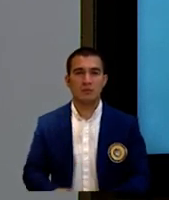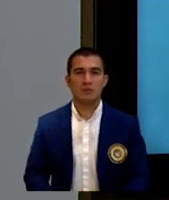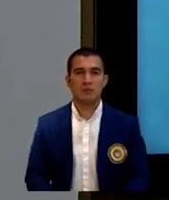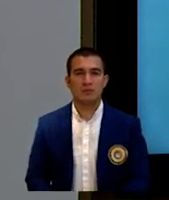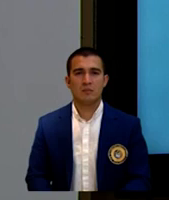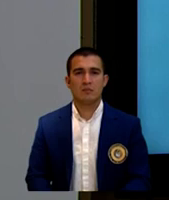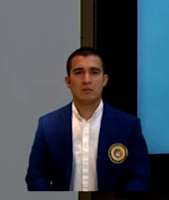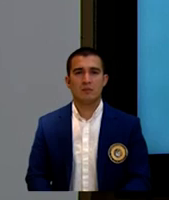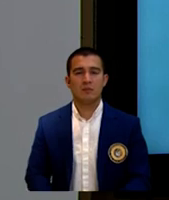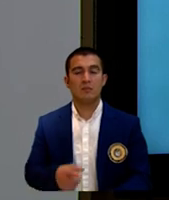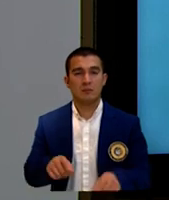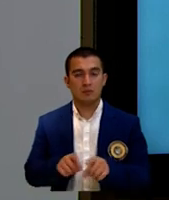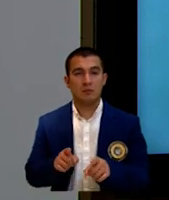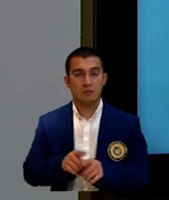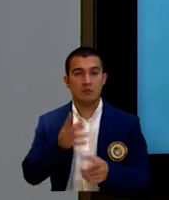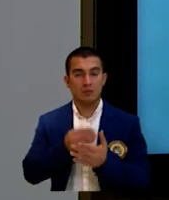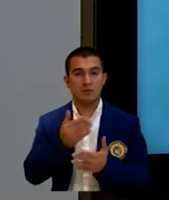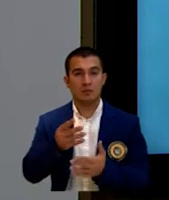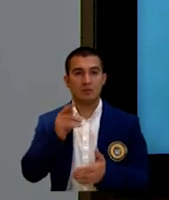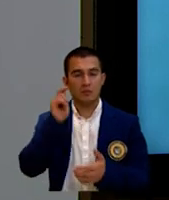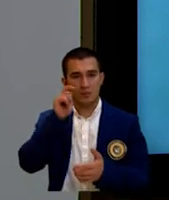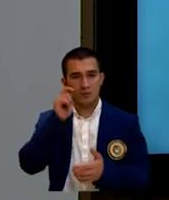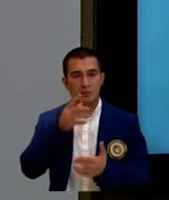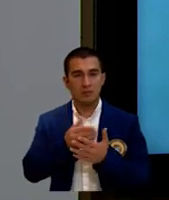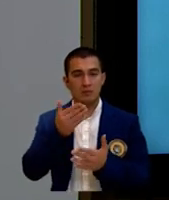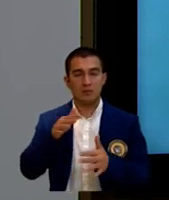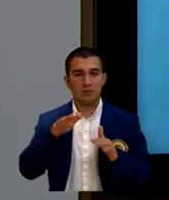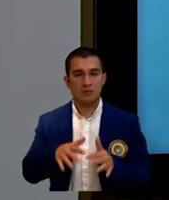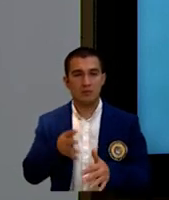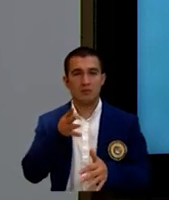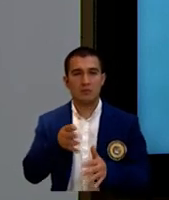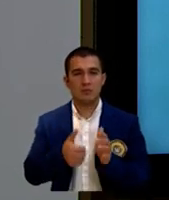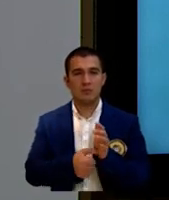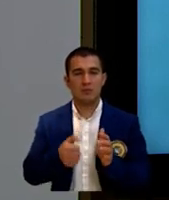ekan. U ham Xitoy Respublikasida joylashgan ekan.